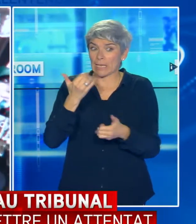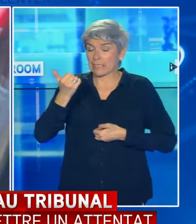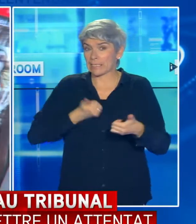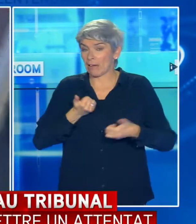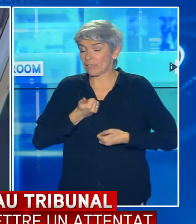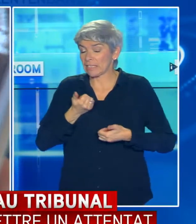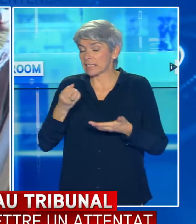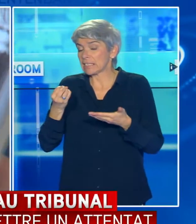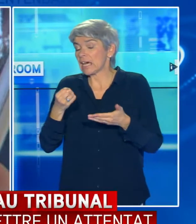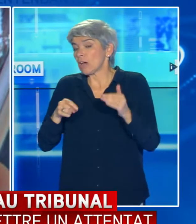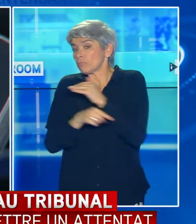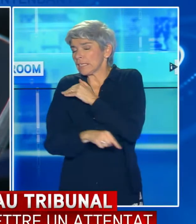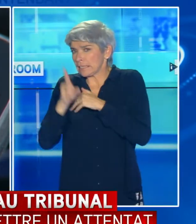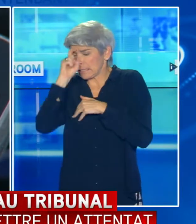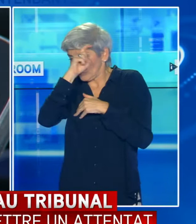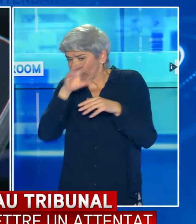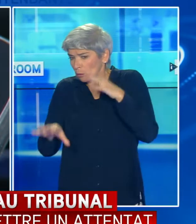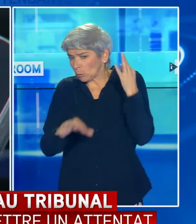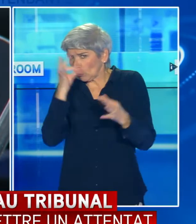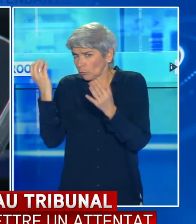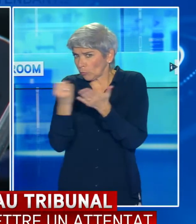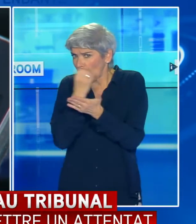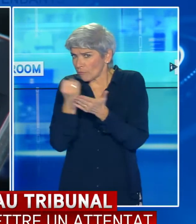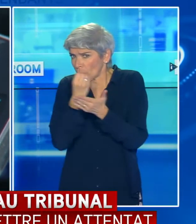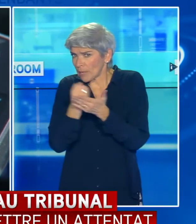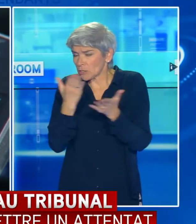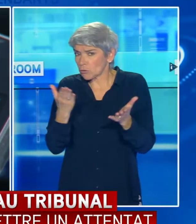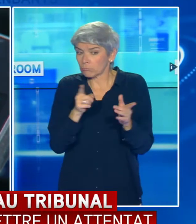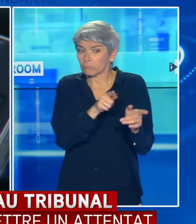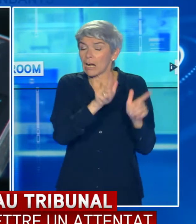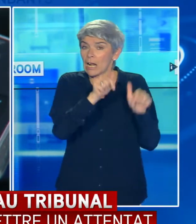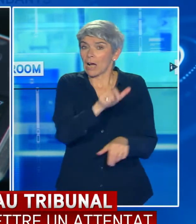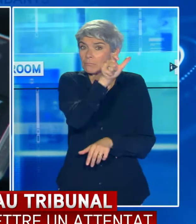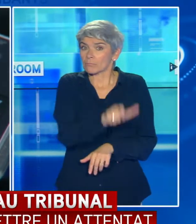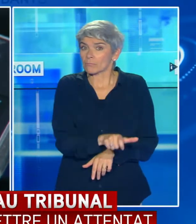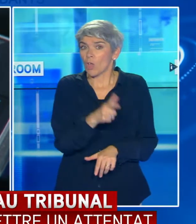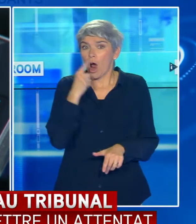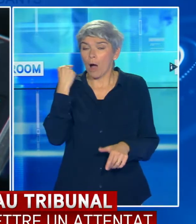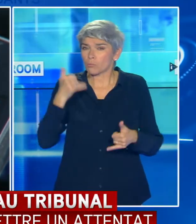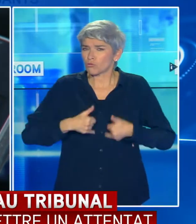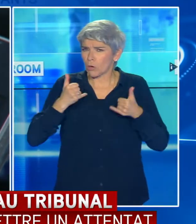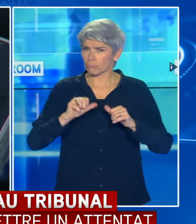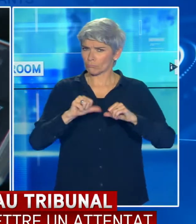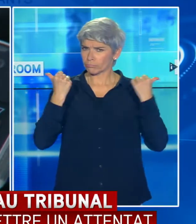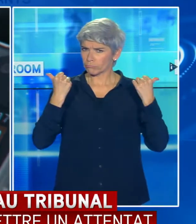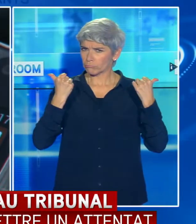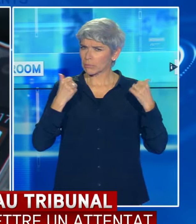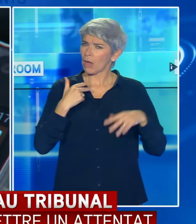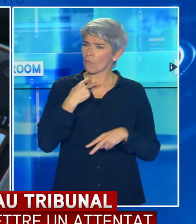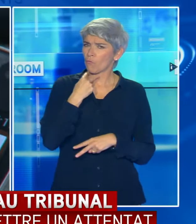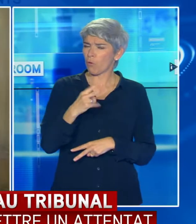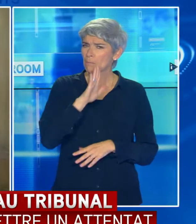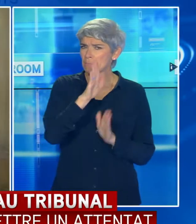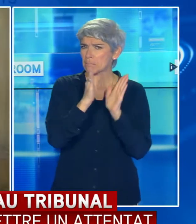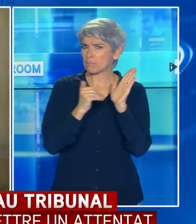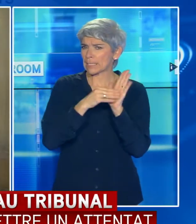renseignement n'ont pas accès aux informations qui y sont échangées. Dans le box des prévenus, il y a donc ce jeune homme très baraqué au fort accent marseillais